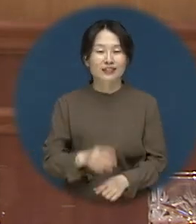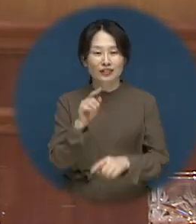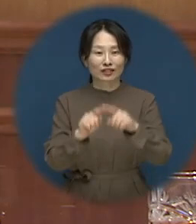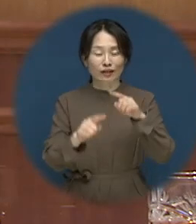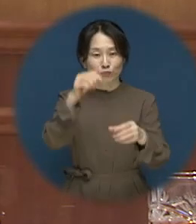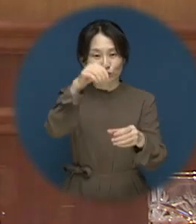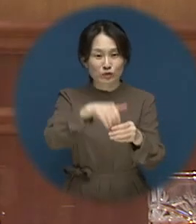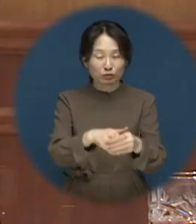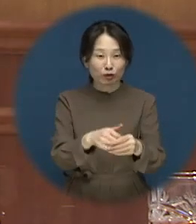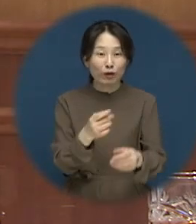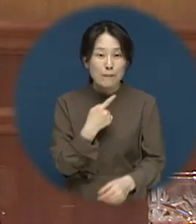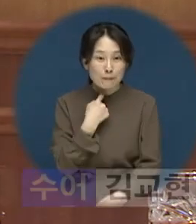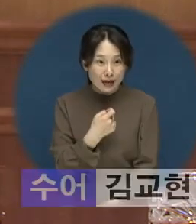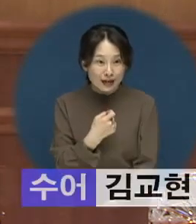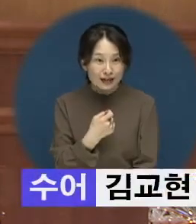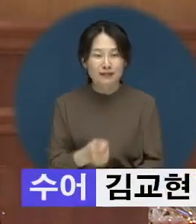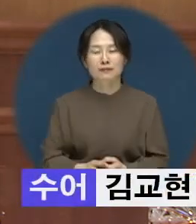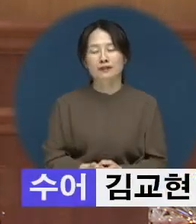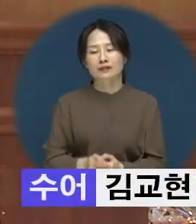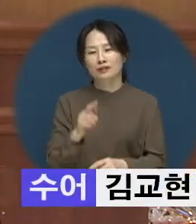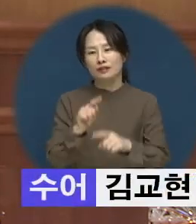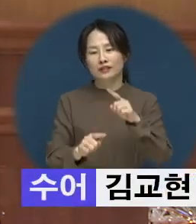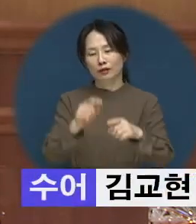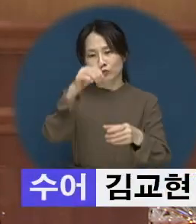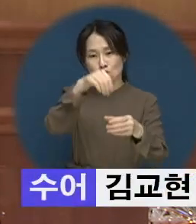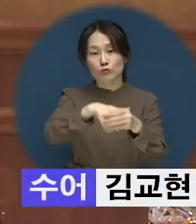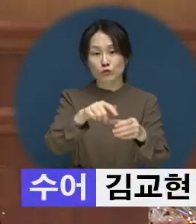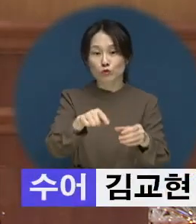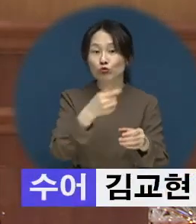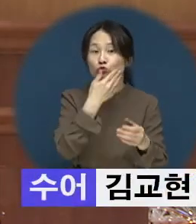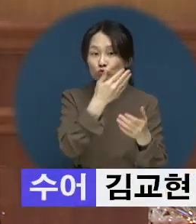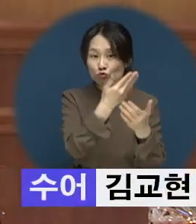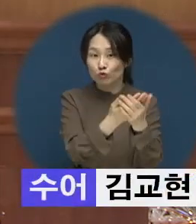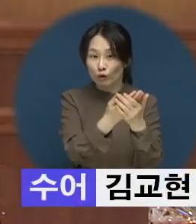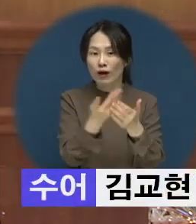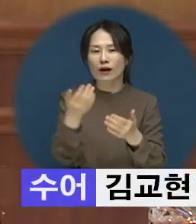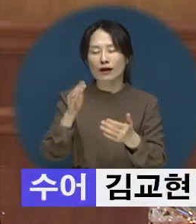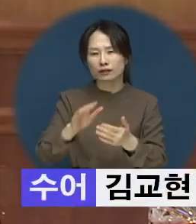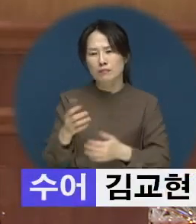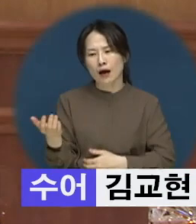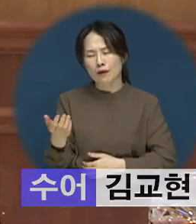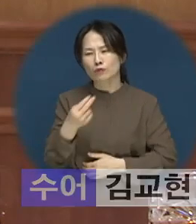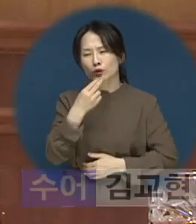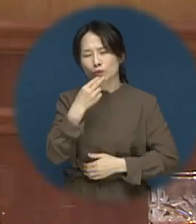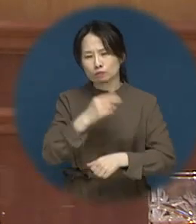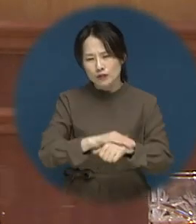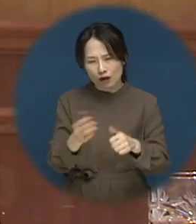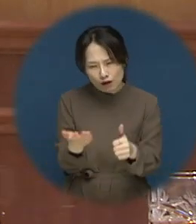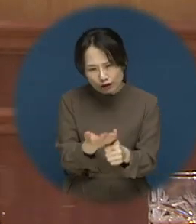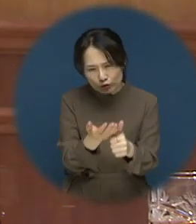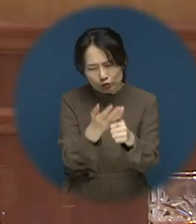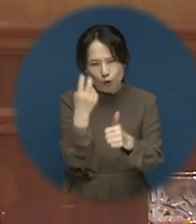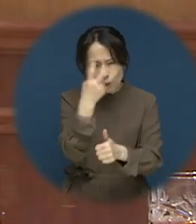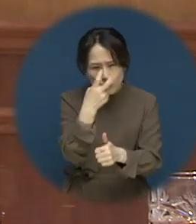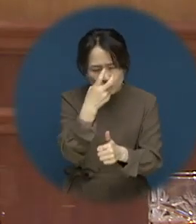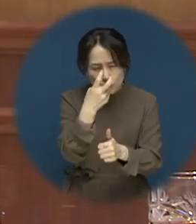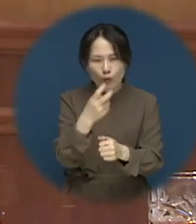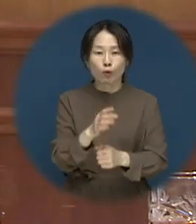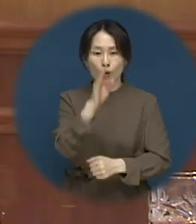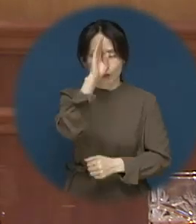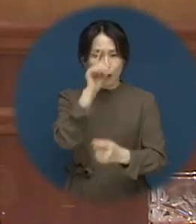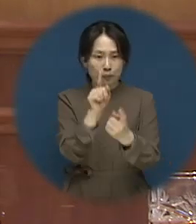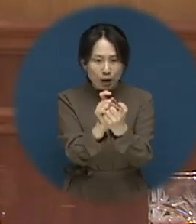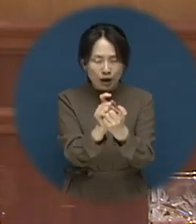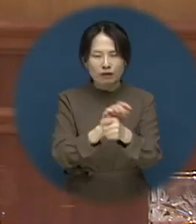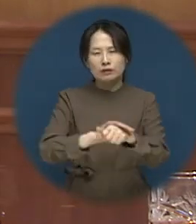심으셨나 모르겠네요. 나무를 심는 것도 중요하지만 아프지 않게 잘 돌봐야 되고요. 만약 병이 걸리면 잘